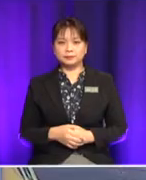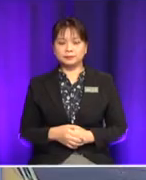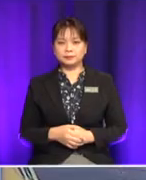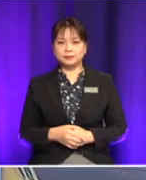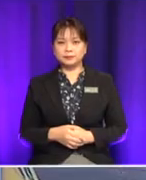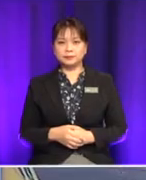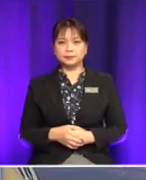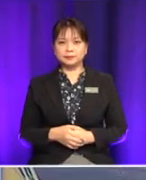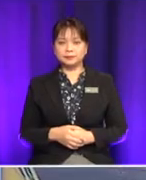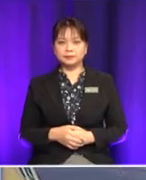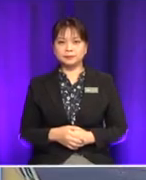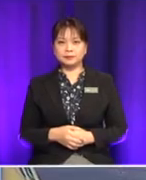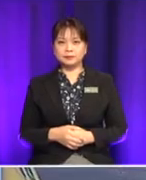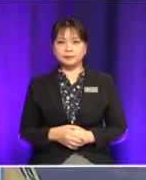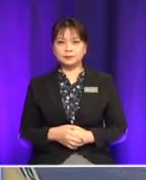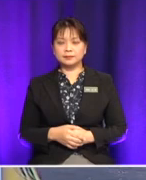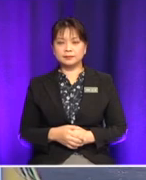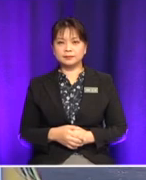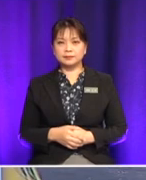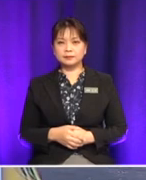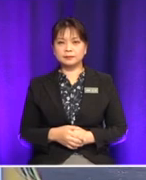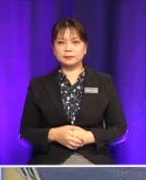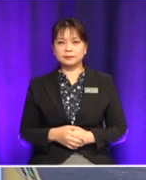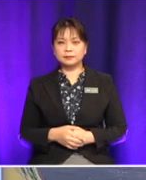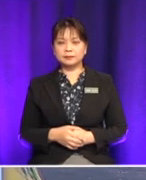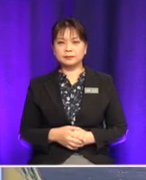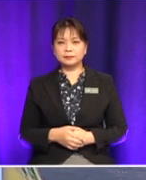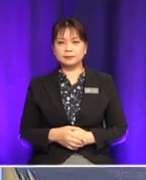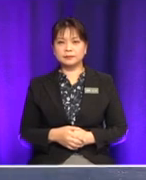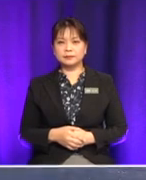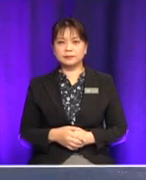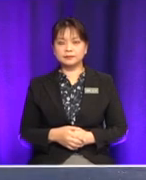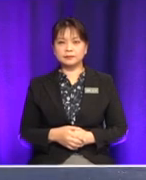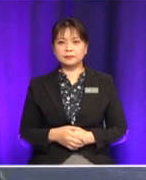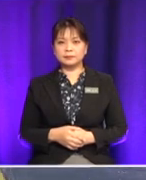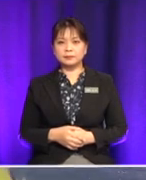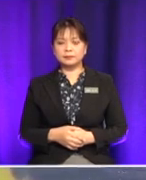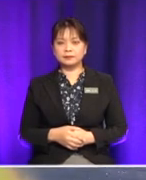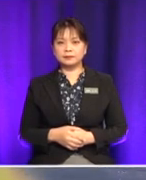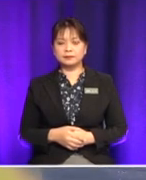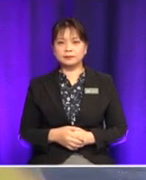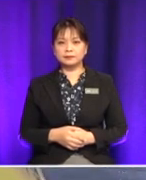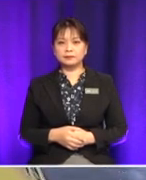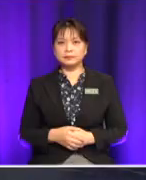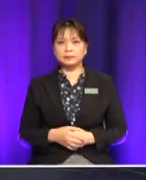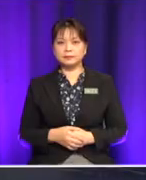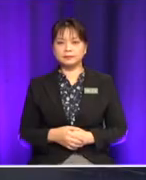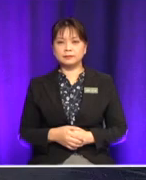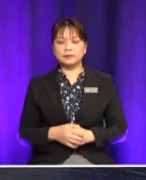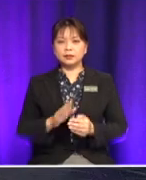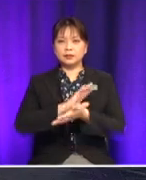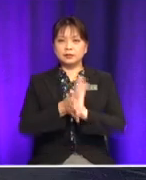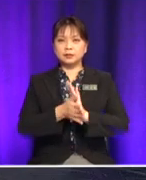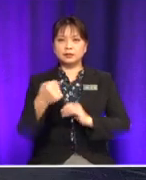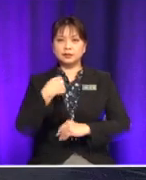baiklah belajar kan di dalam mata pelajaran sains kali ini mungkin jadi kita